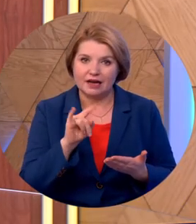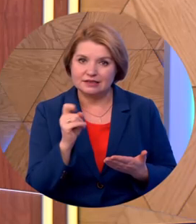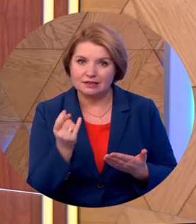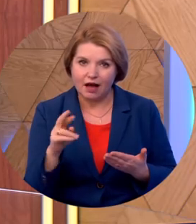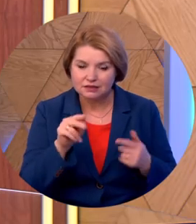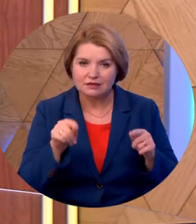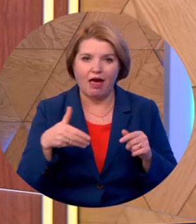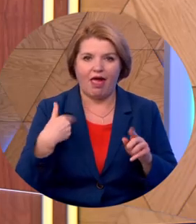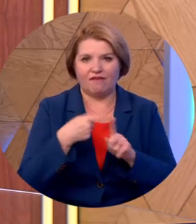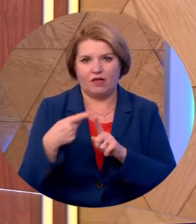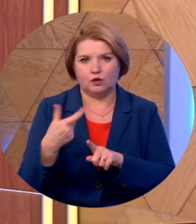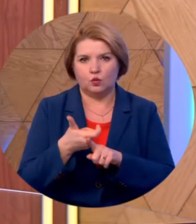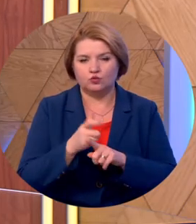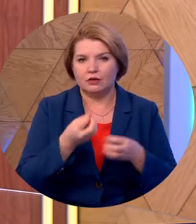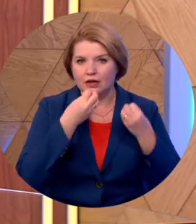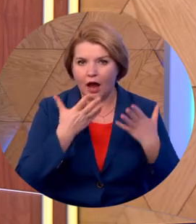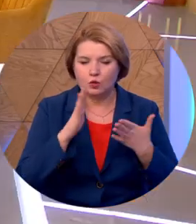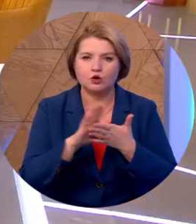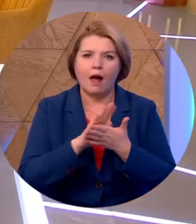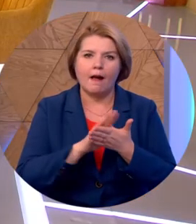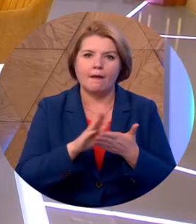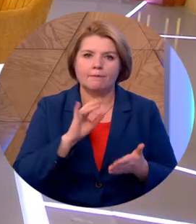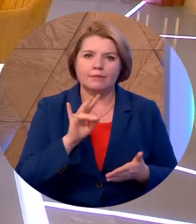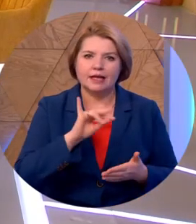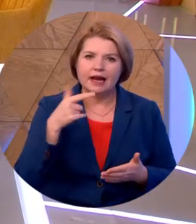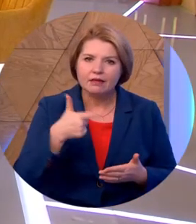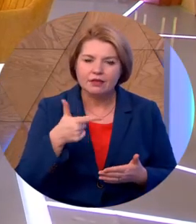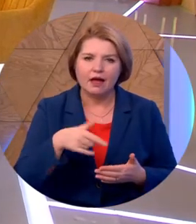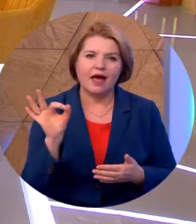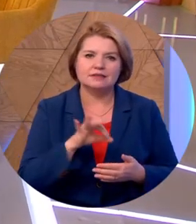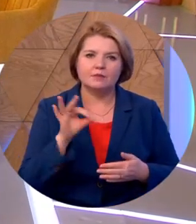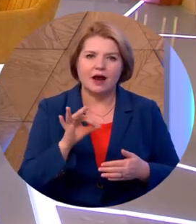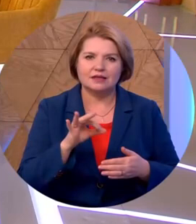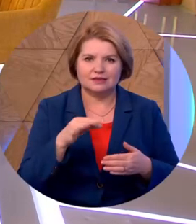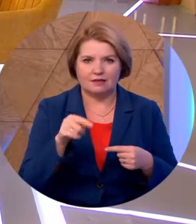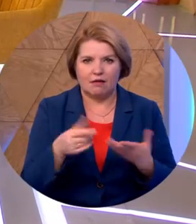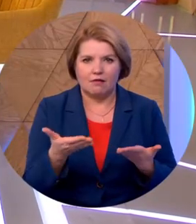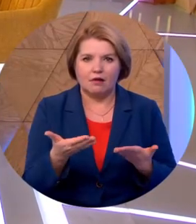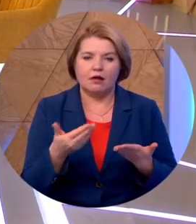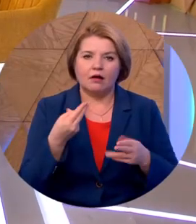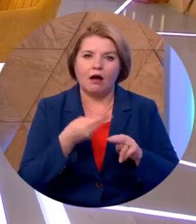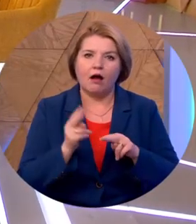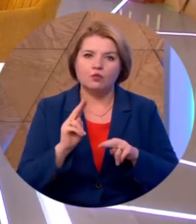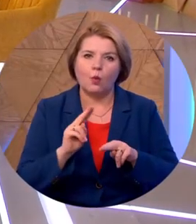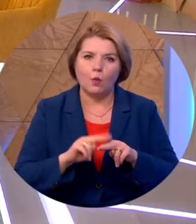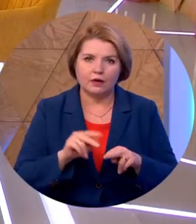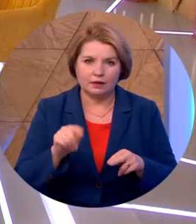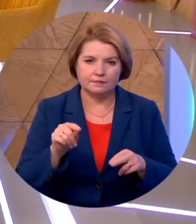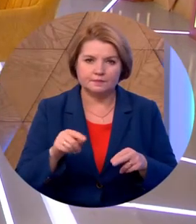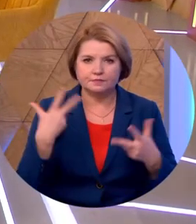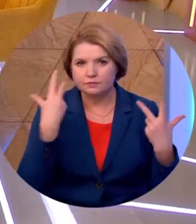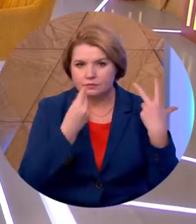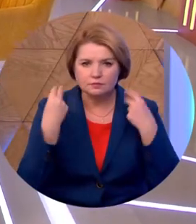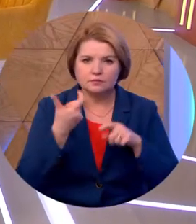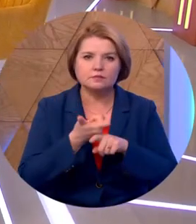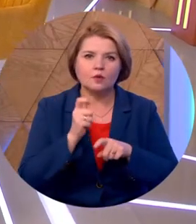достаточно хороший пилинги экспресс экспресс методы мезотерапии которые инъекций очень